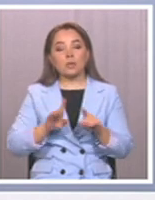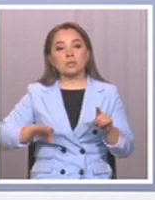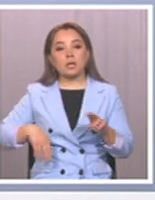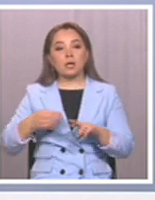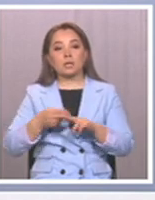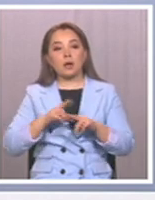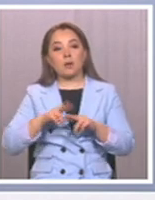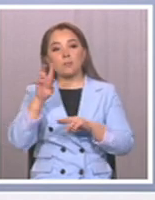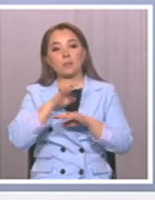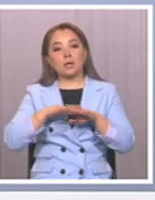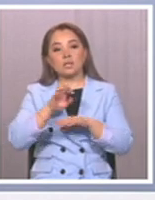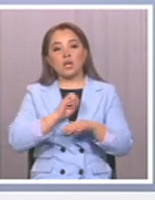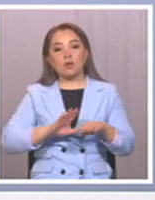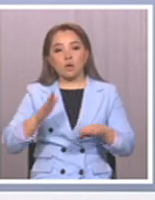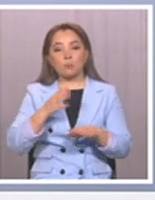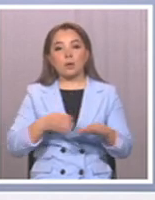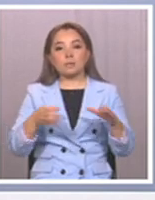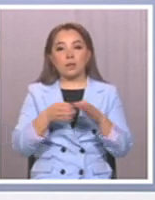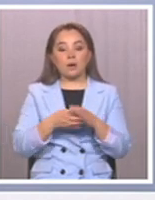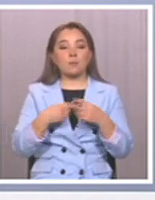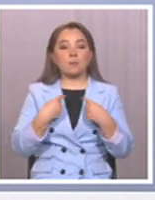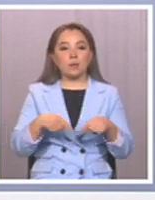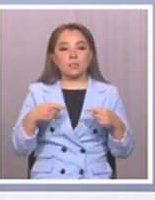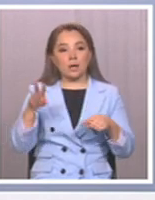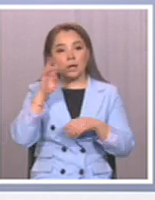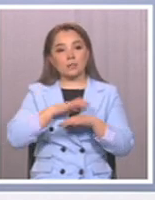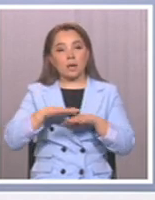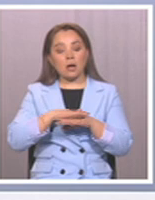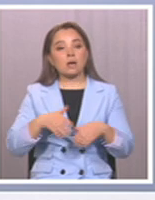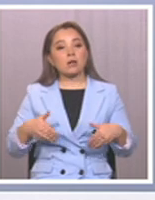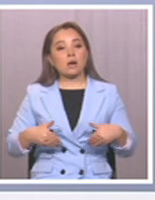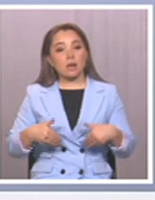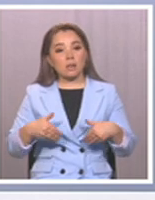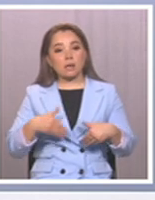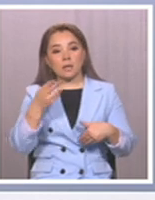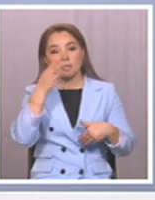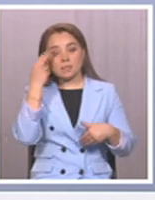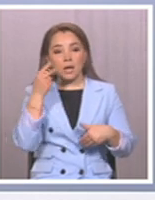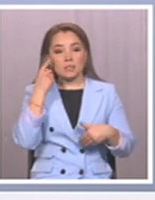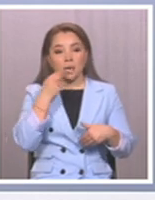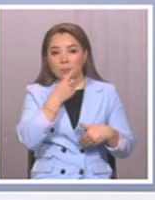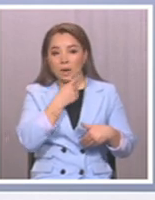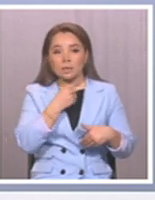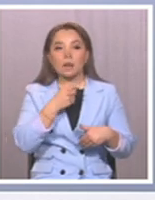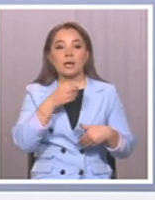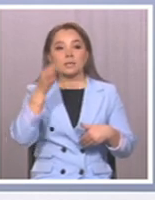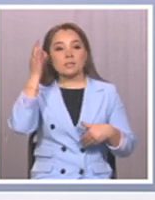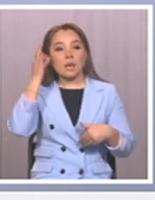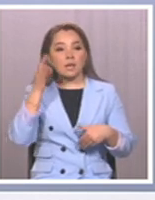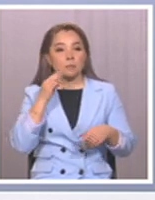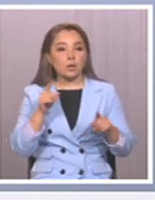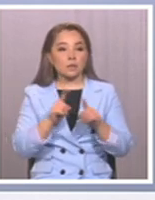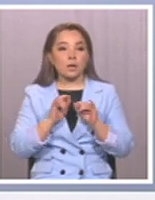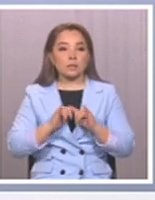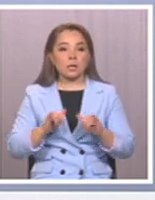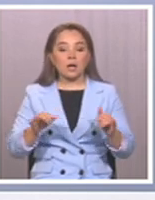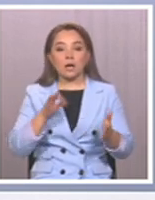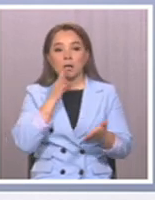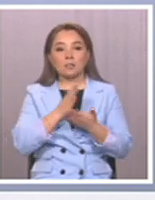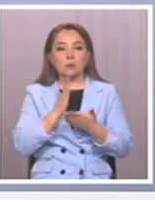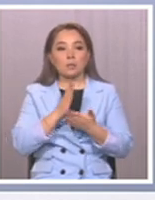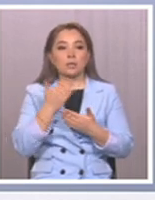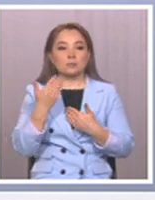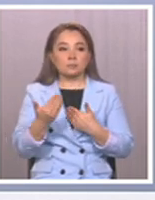Батыс Европаның басқа елдеріне де Голландия, Испания, Германияға тараған болатын.